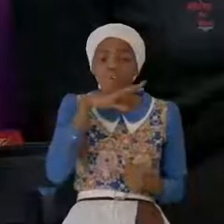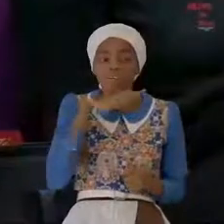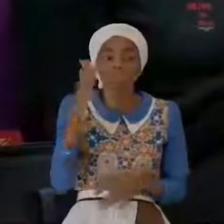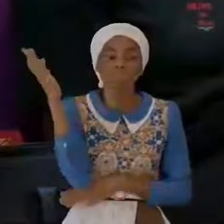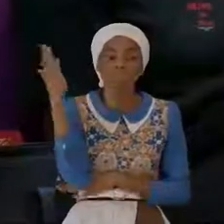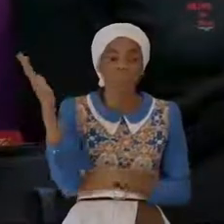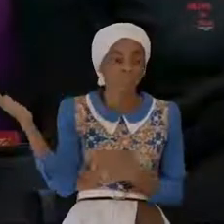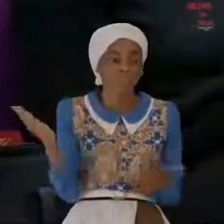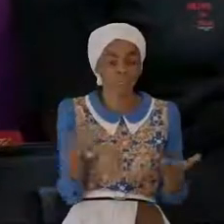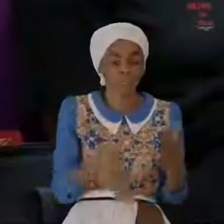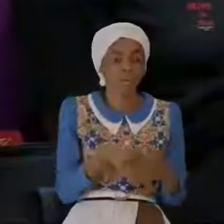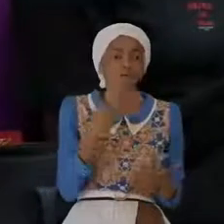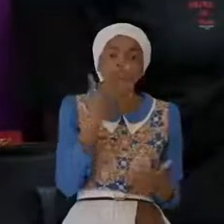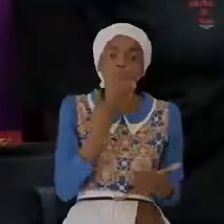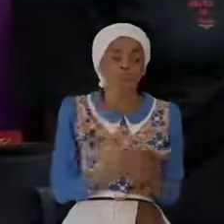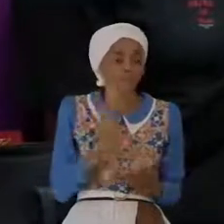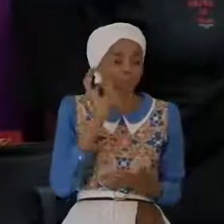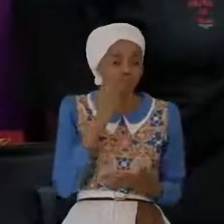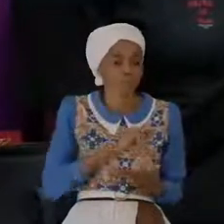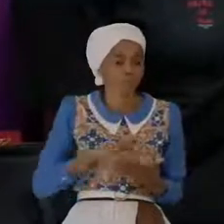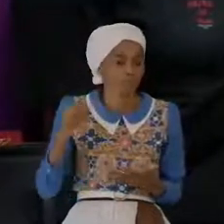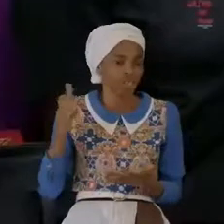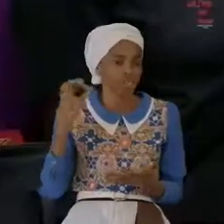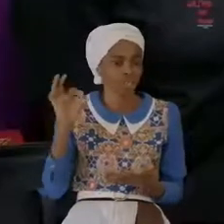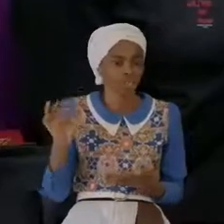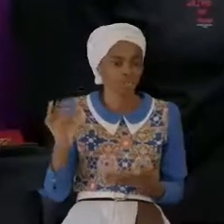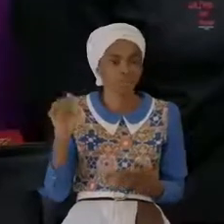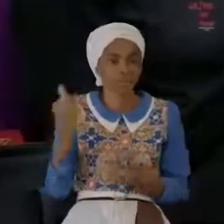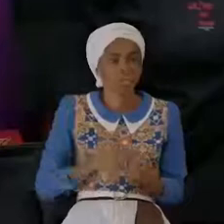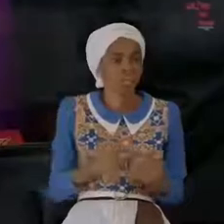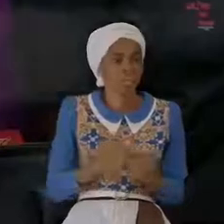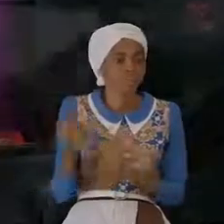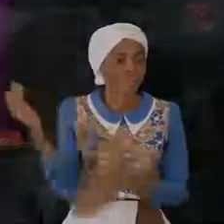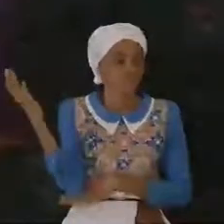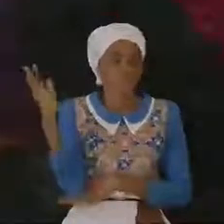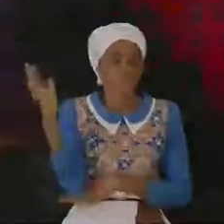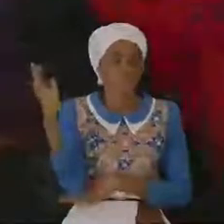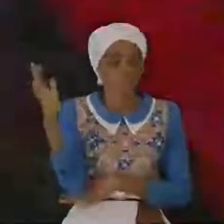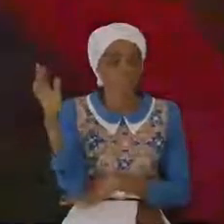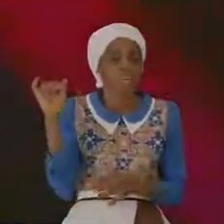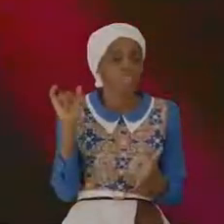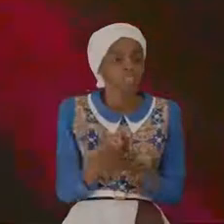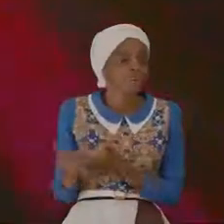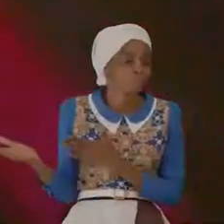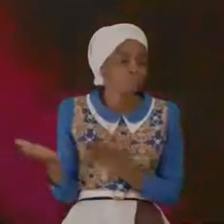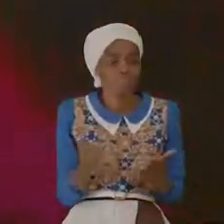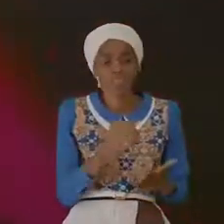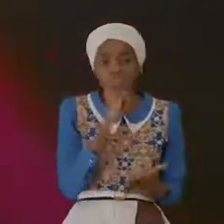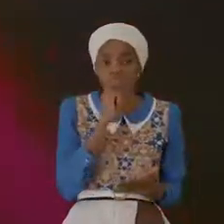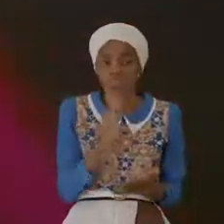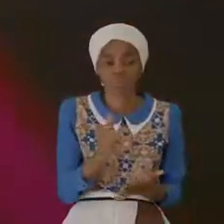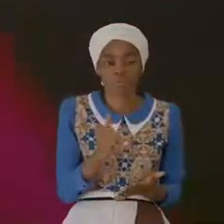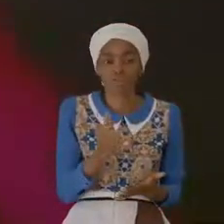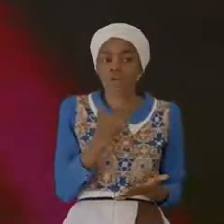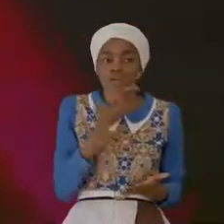les arbres portaient de bons fruits. 19. Tout arbre qui ne